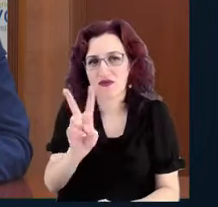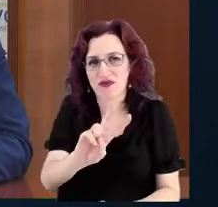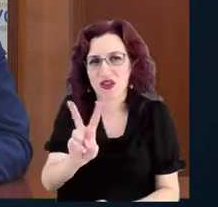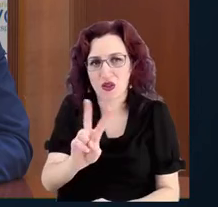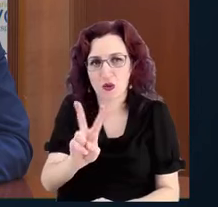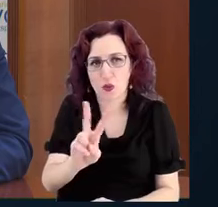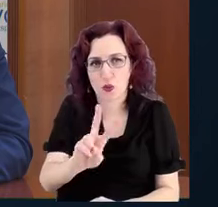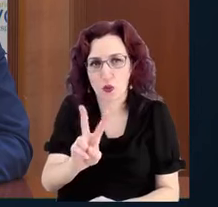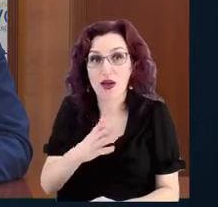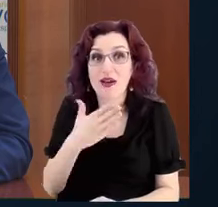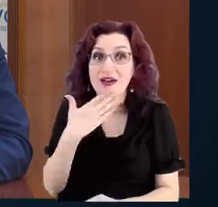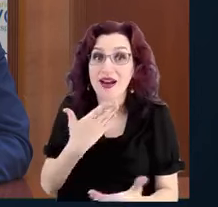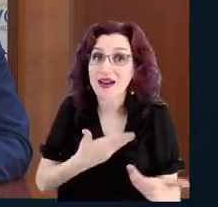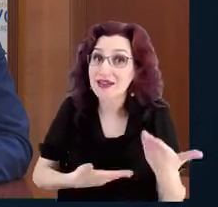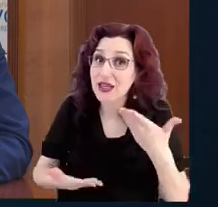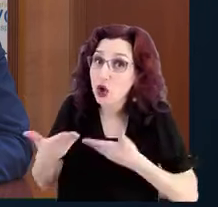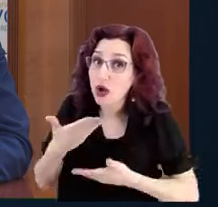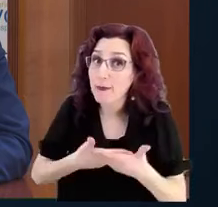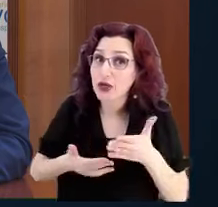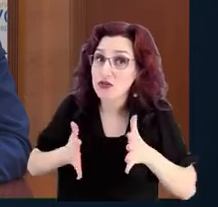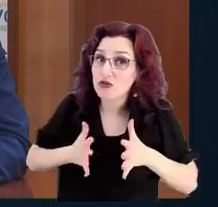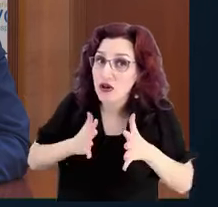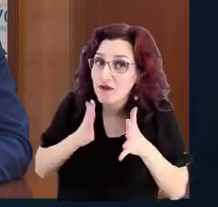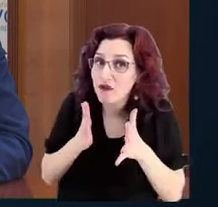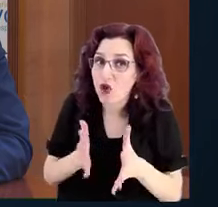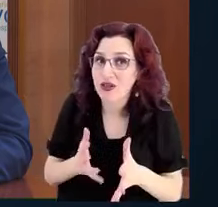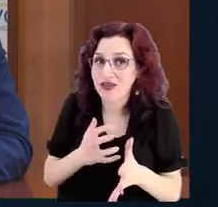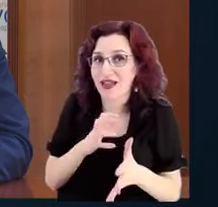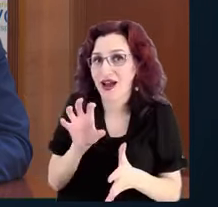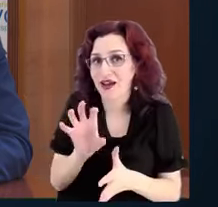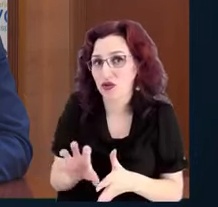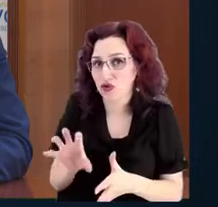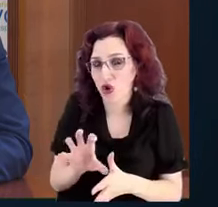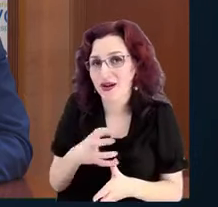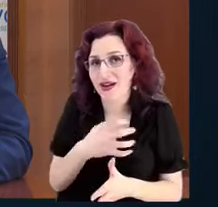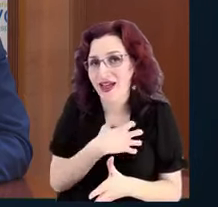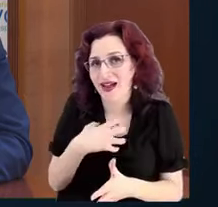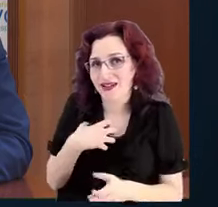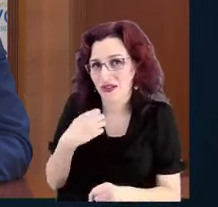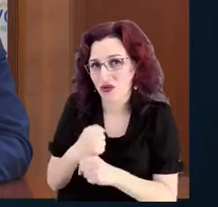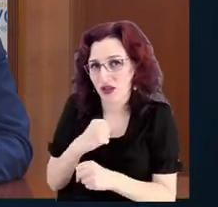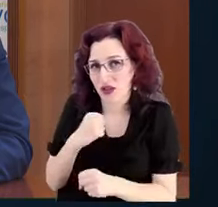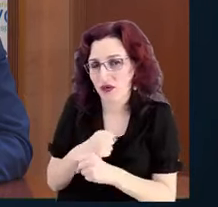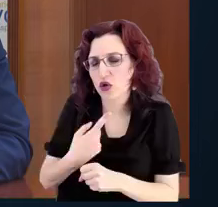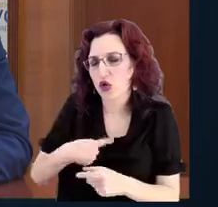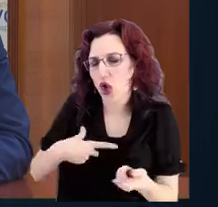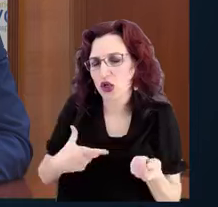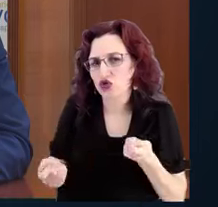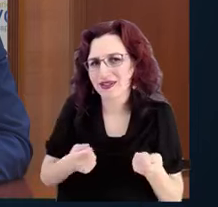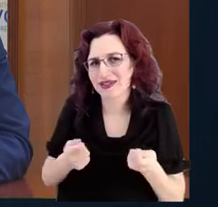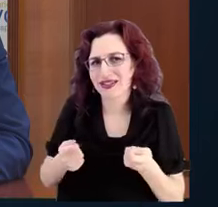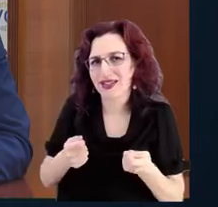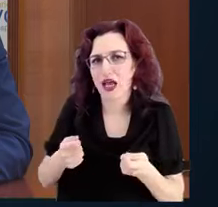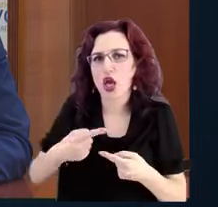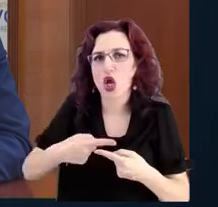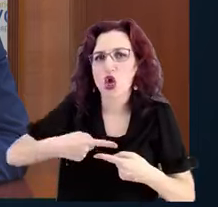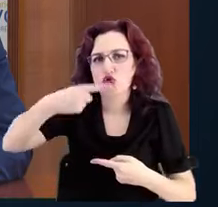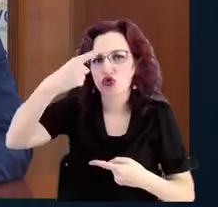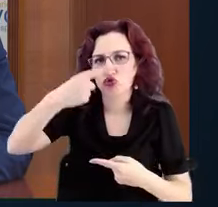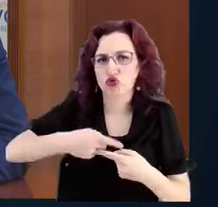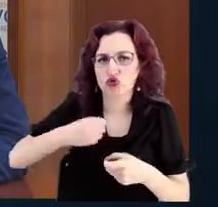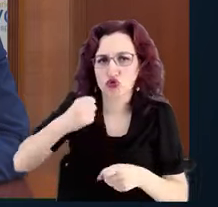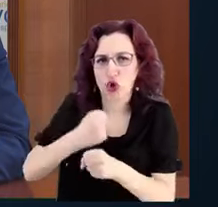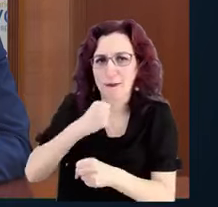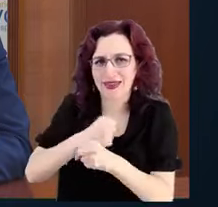volontà della regione dell'assessorato al lavoro gestiremo questo job days proprio per cercare di arginare questo fenomeno che rischia altrimenti